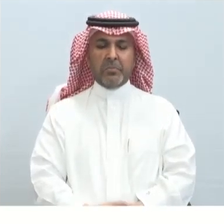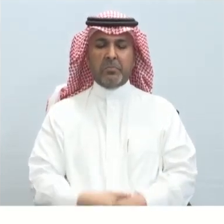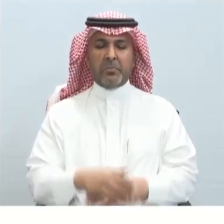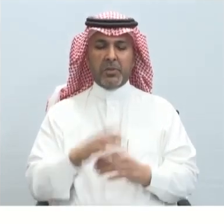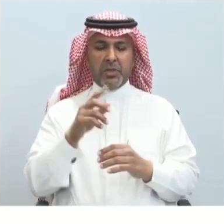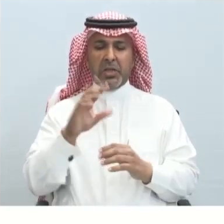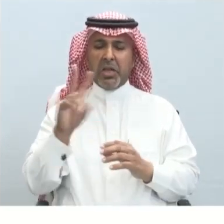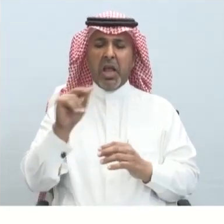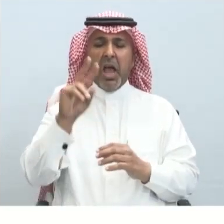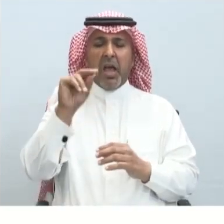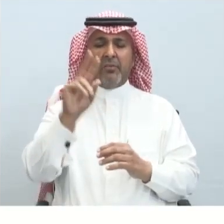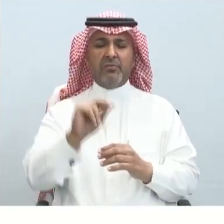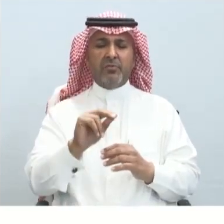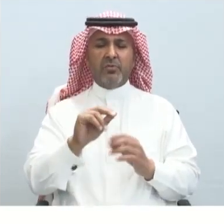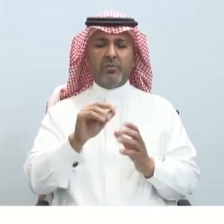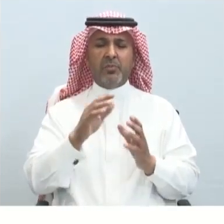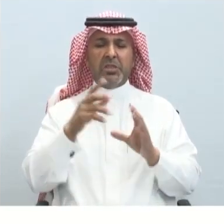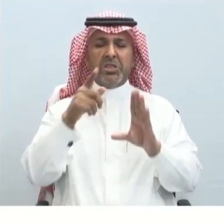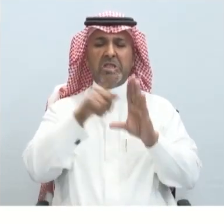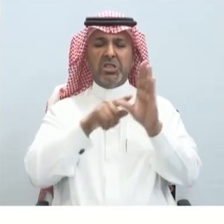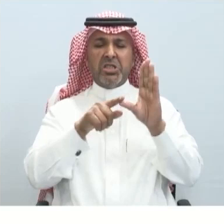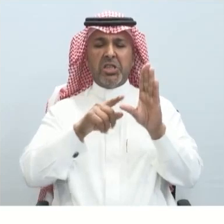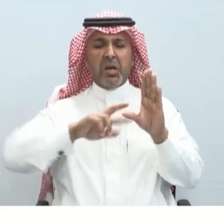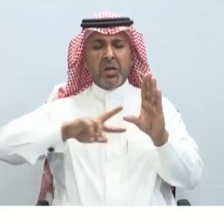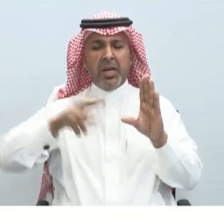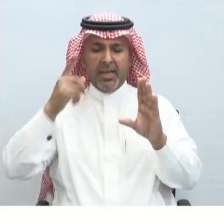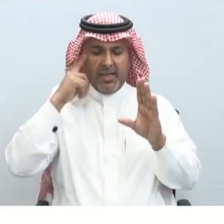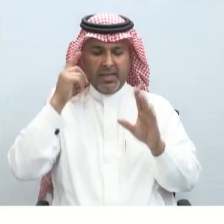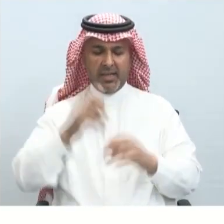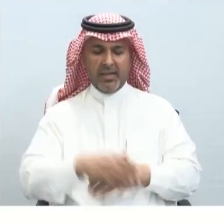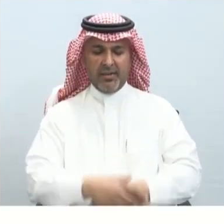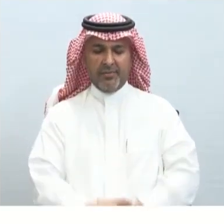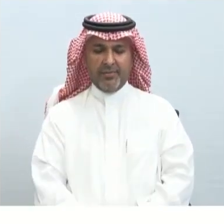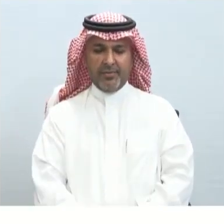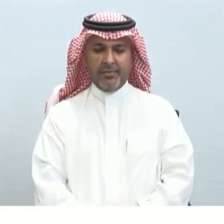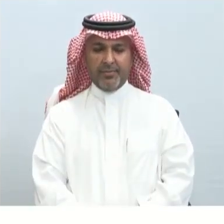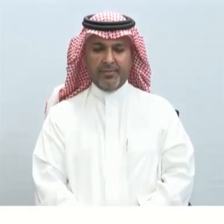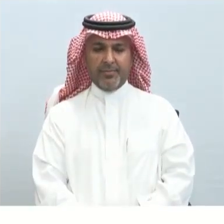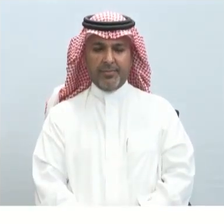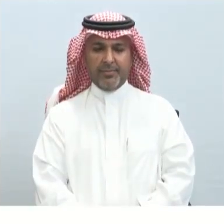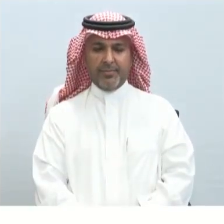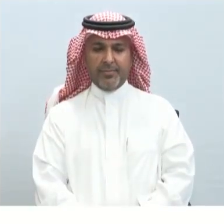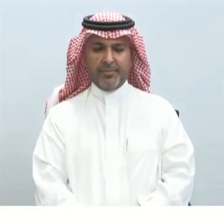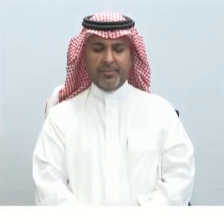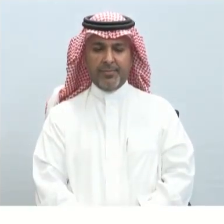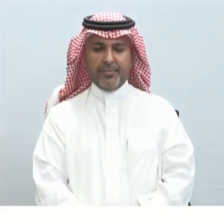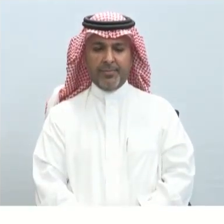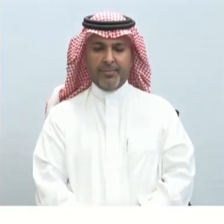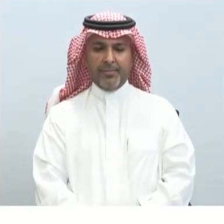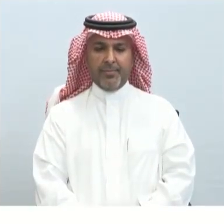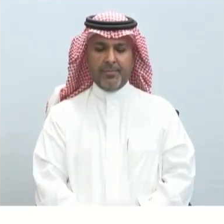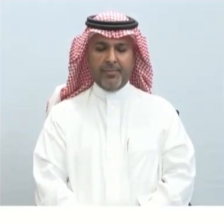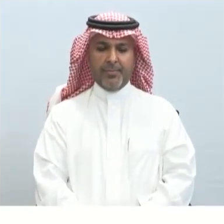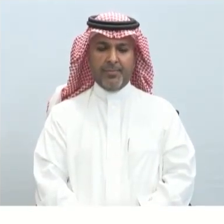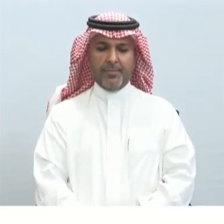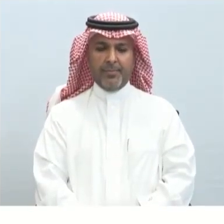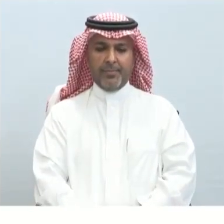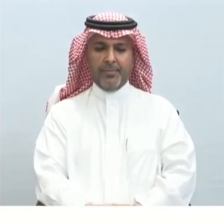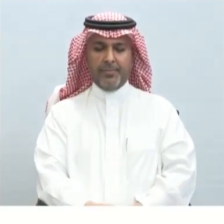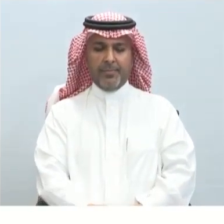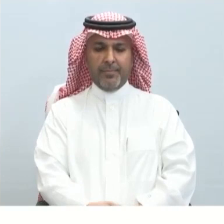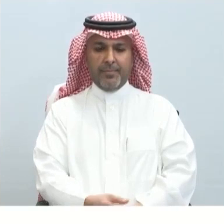كل 45 ضرب ساين الستين درجه بهذا الشكل